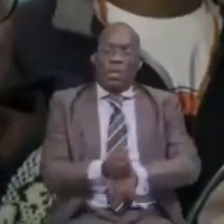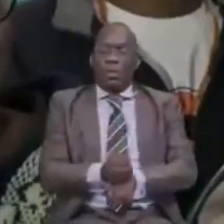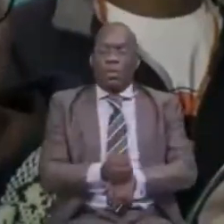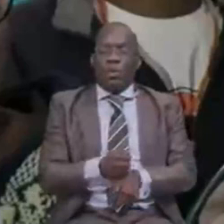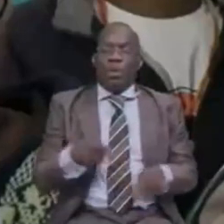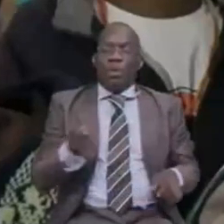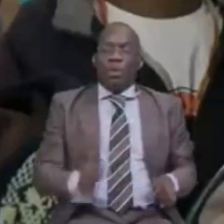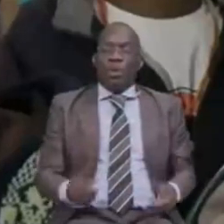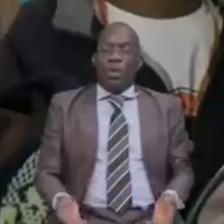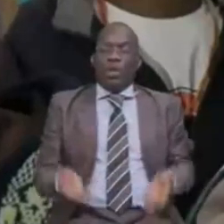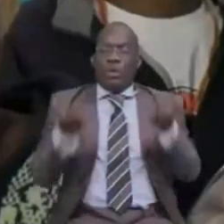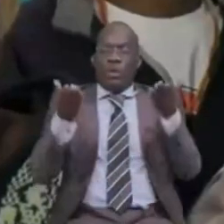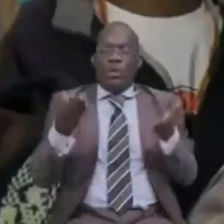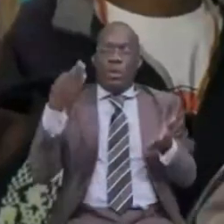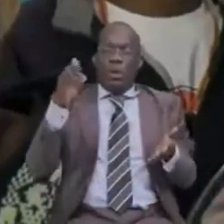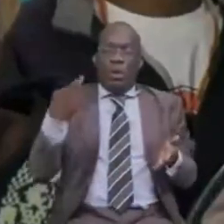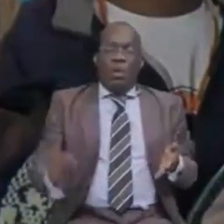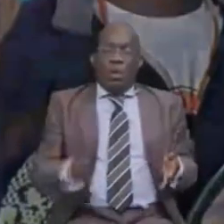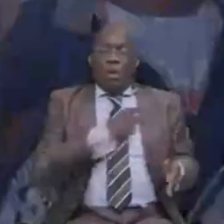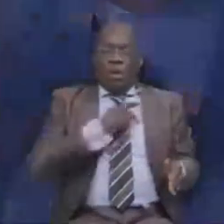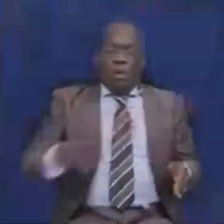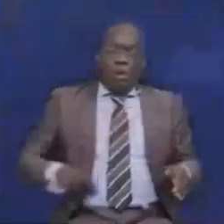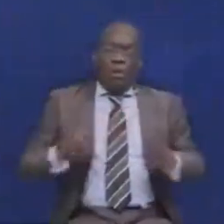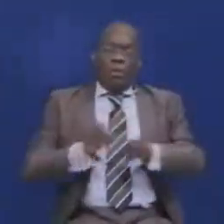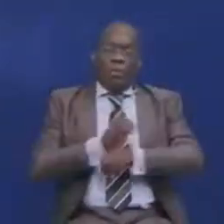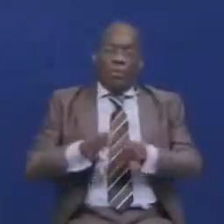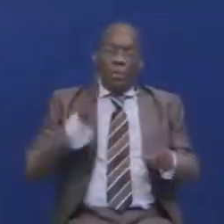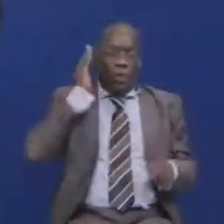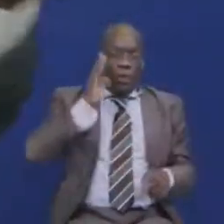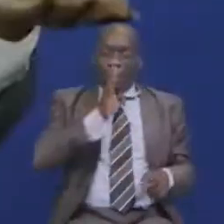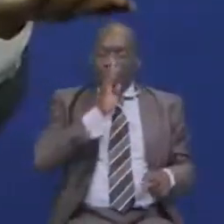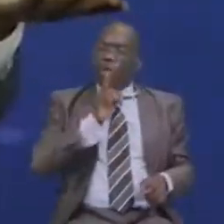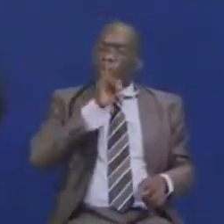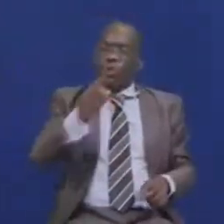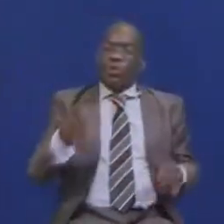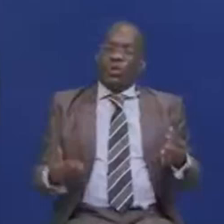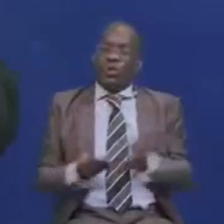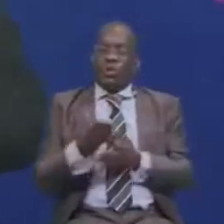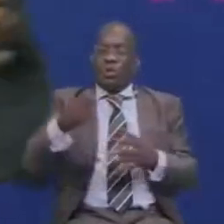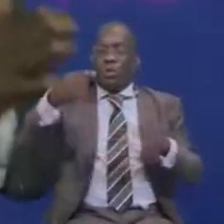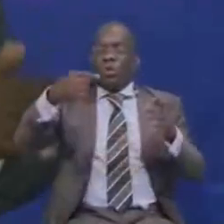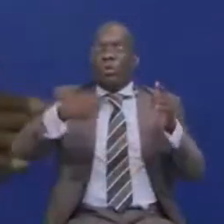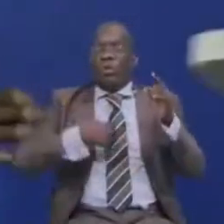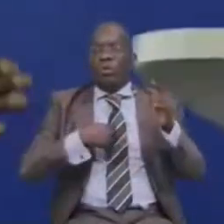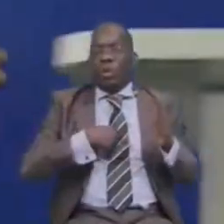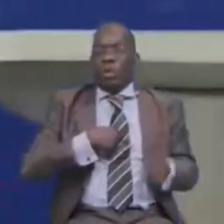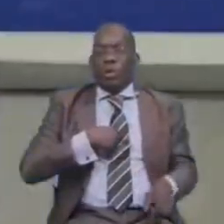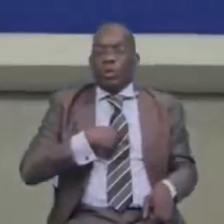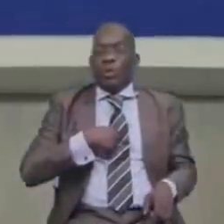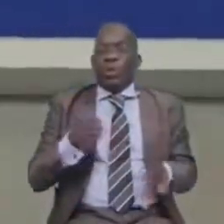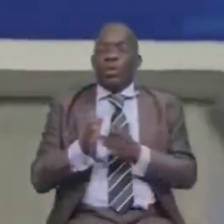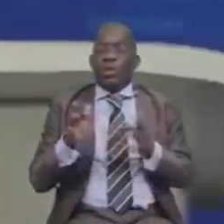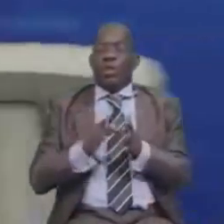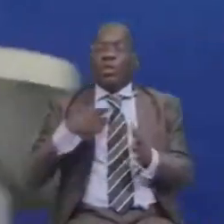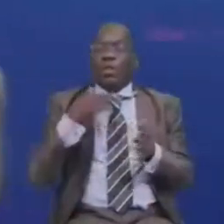l'affermissement, l'exaltation du royaume soit réel à travers moi. Jésus l'a déjà dit. Il dit,